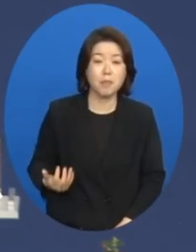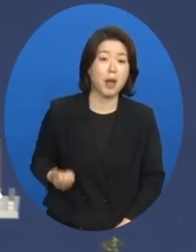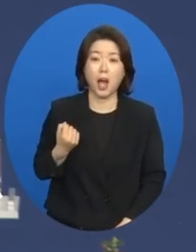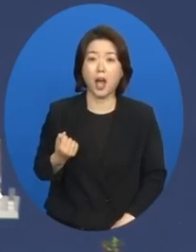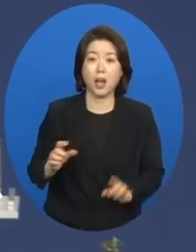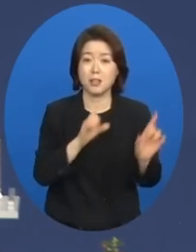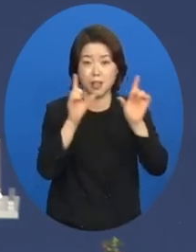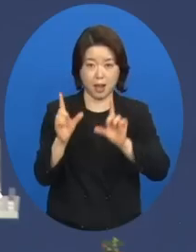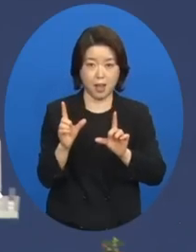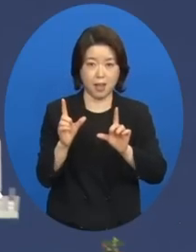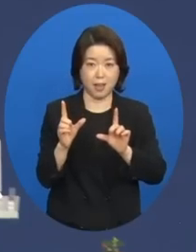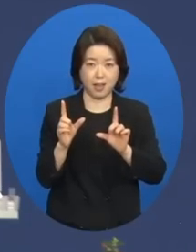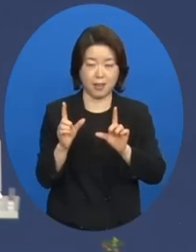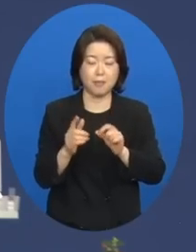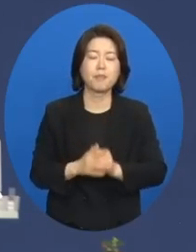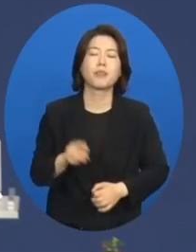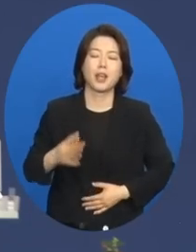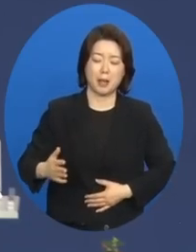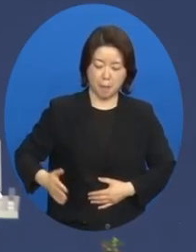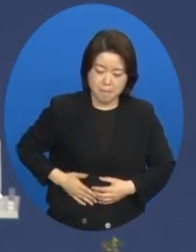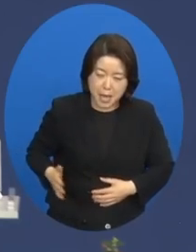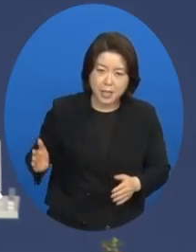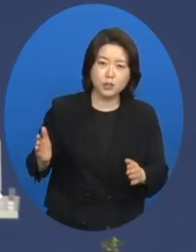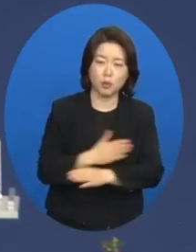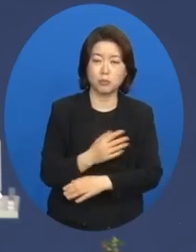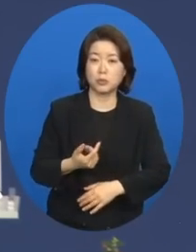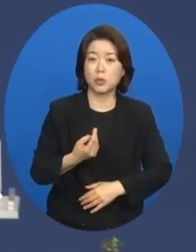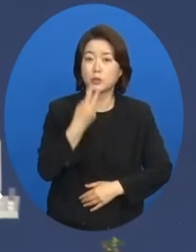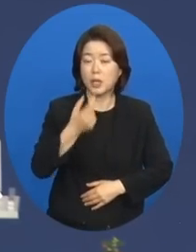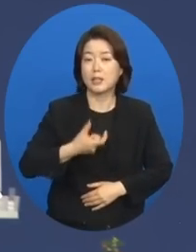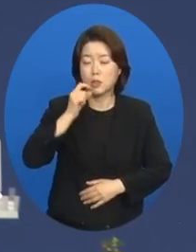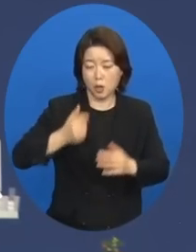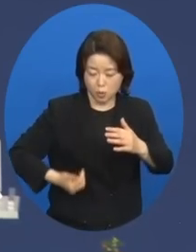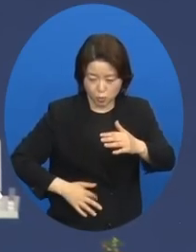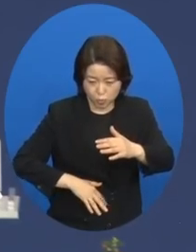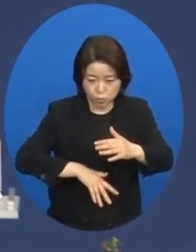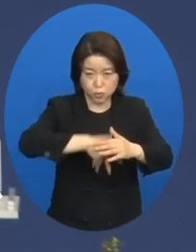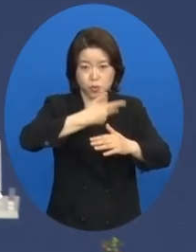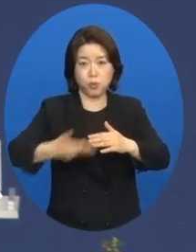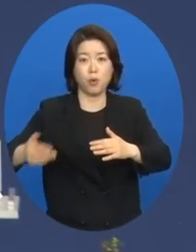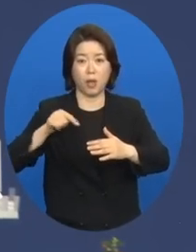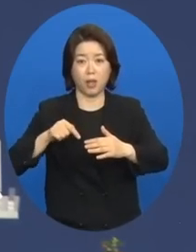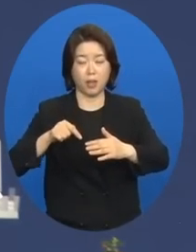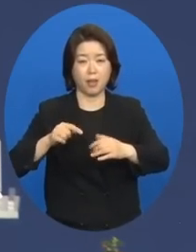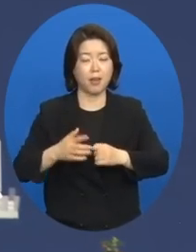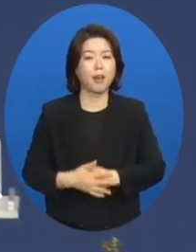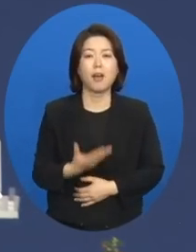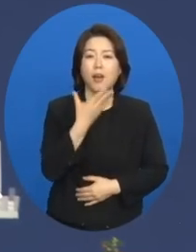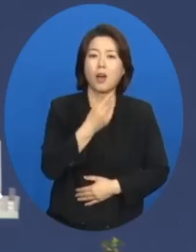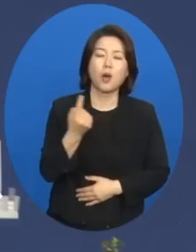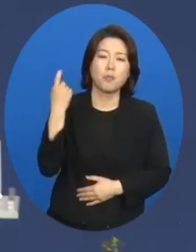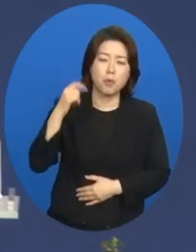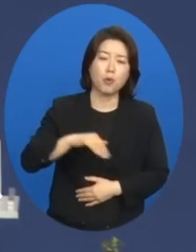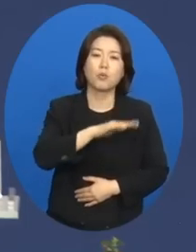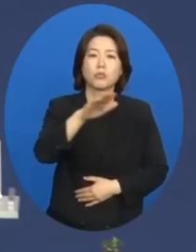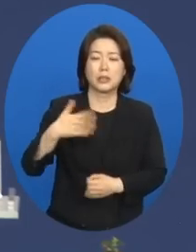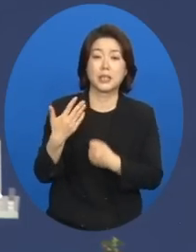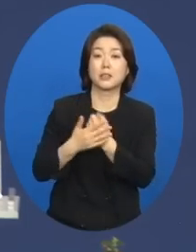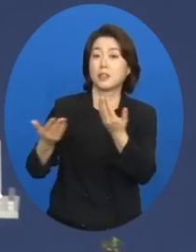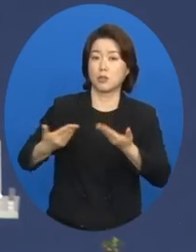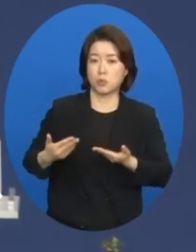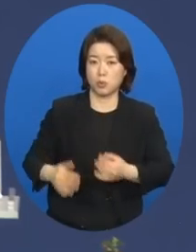때문에 그가 배에서부터 생수의 강이 흘러넘쳐 나리라. 복음이 바로 그런 우리에게 은혜를